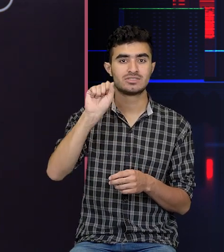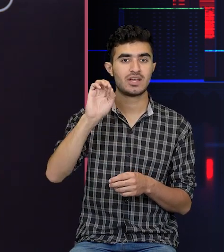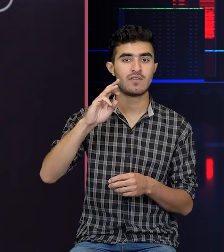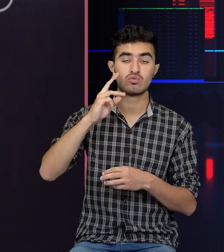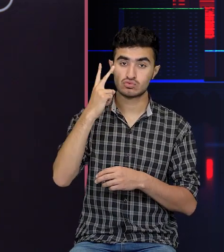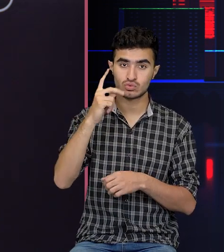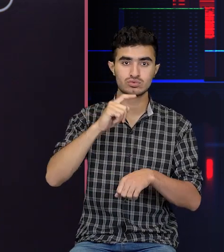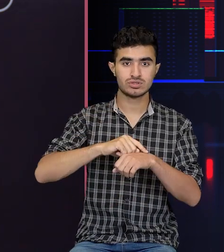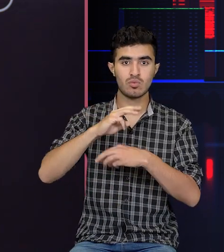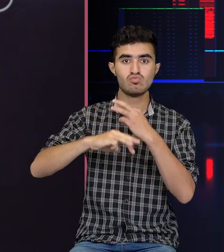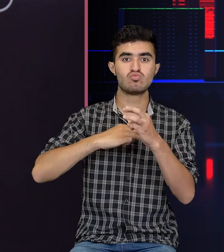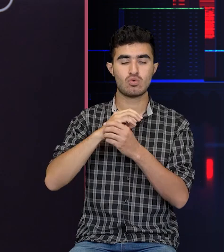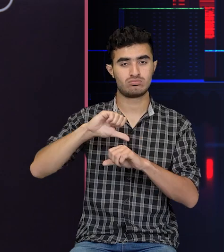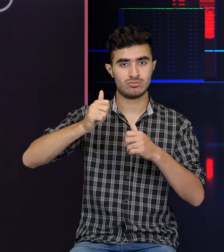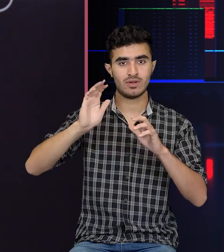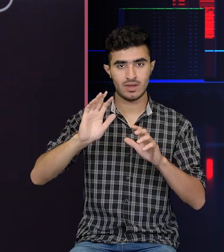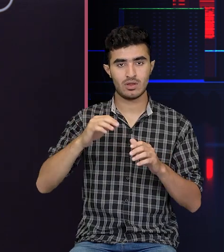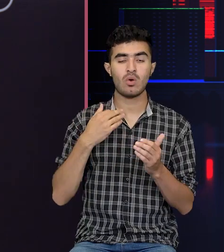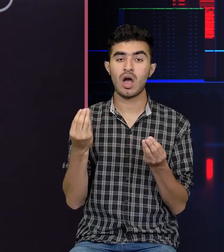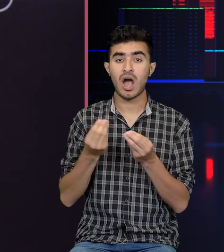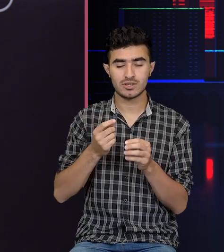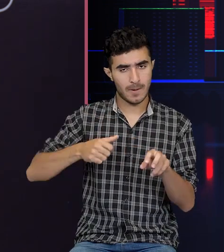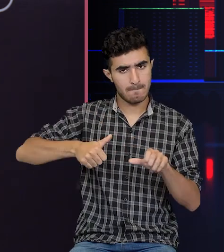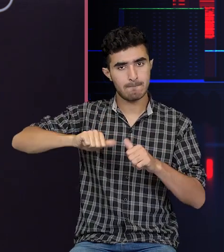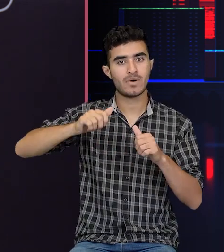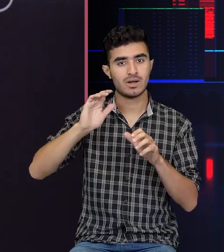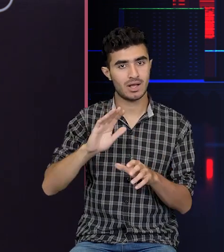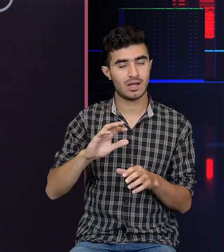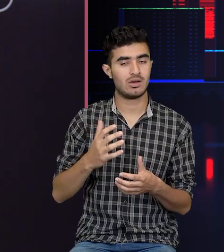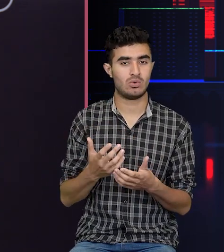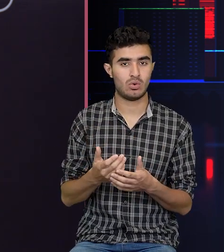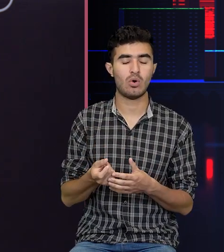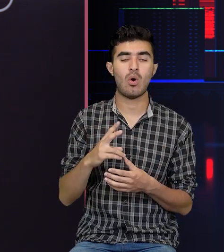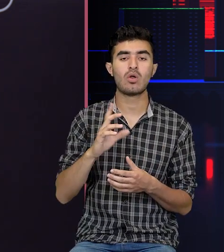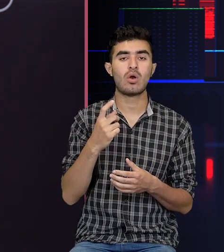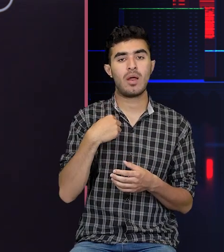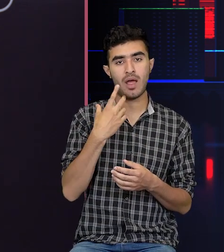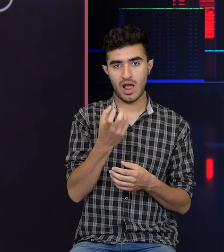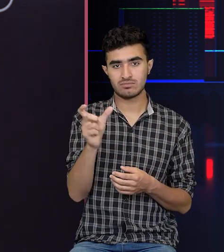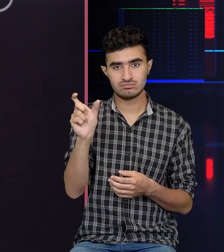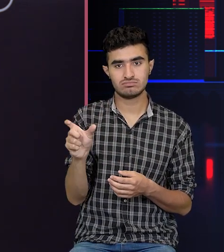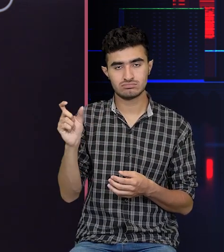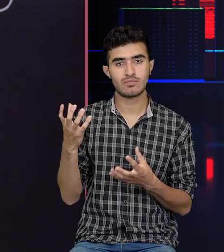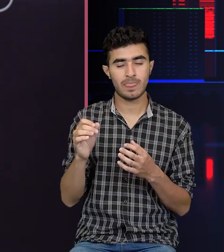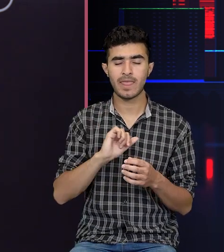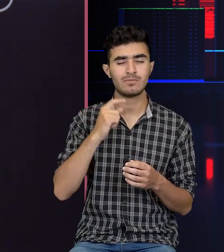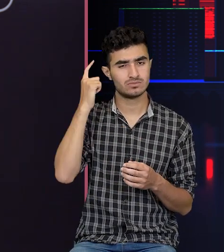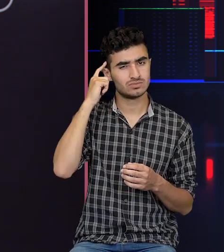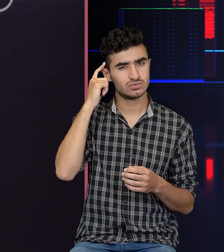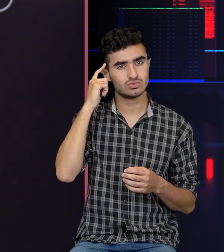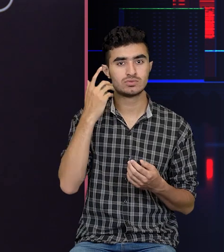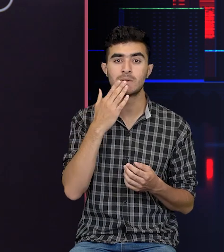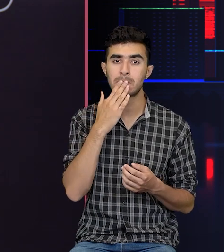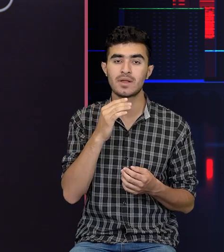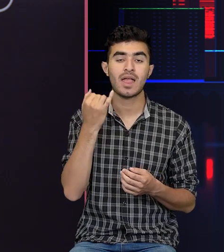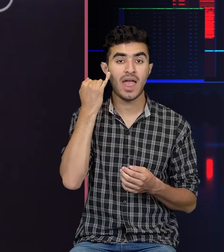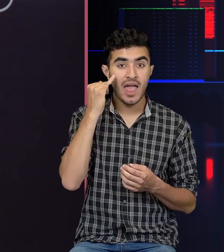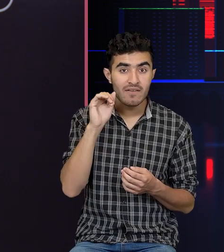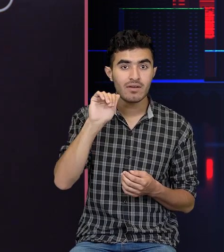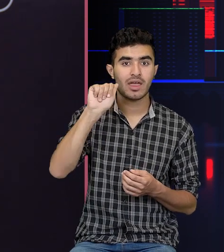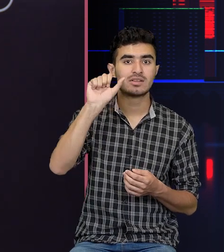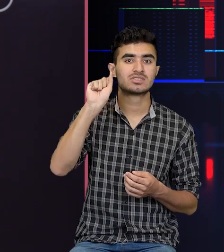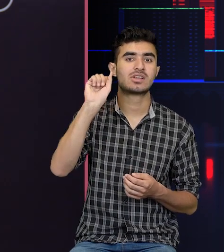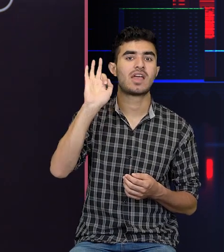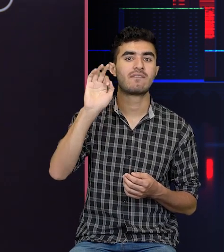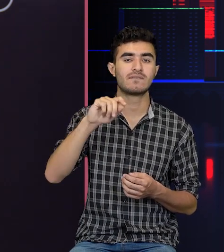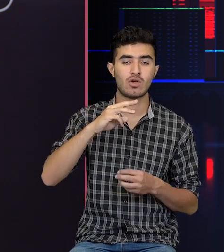में एक यही बात थी कि अगर आसिफ भाई होते तो ये वर्ल्ड कप नहीं जाने देना था। तो सुबह फाइनल शुरू हुआ, तो फाइनल में भी